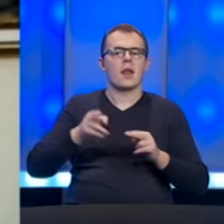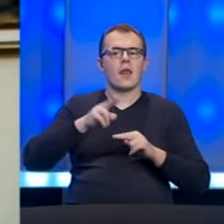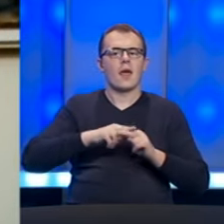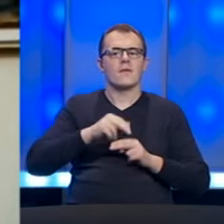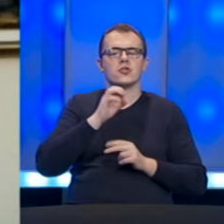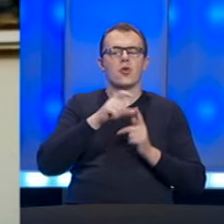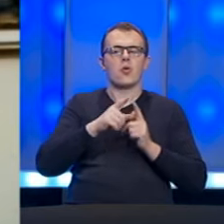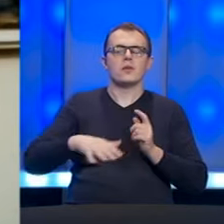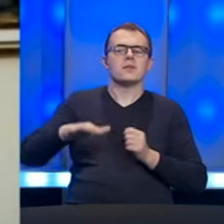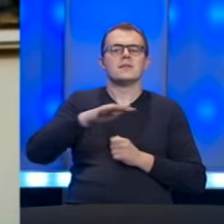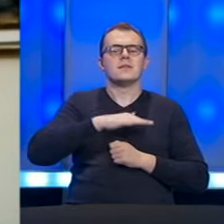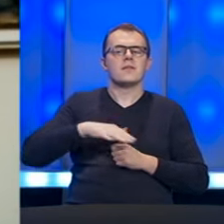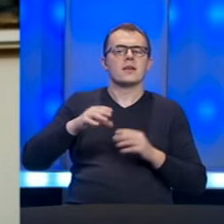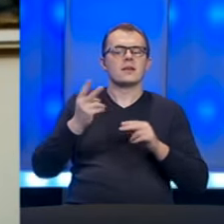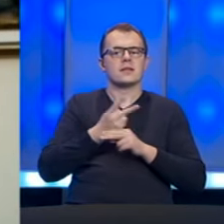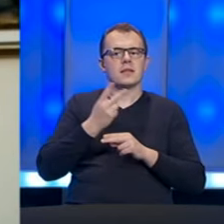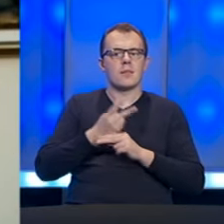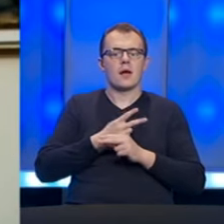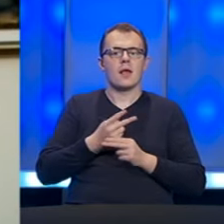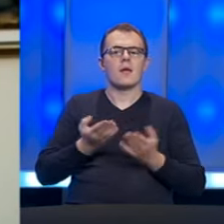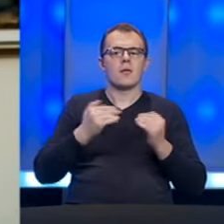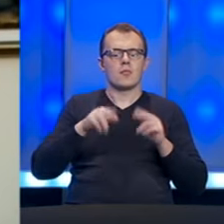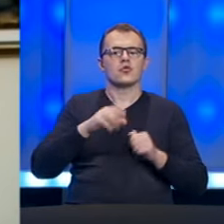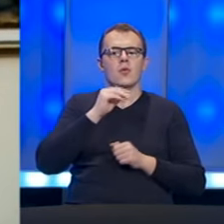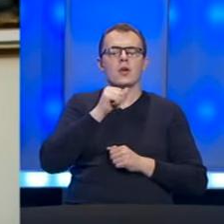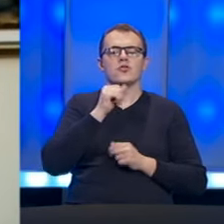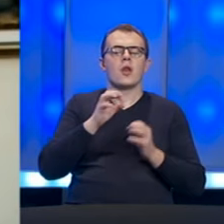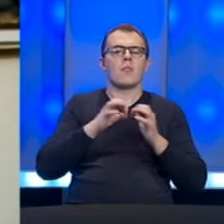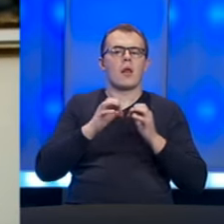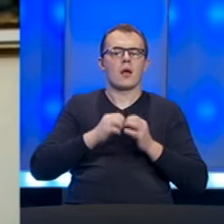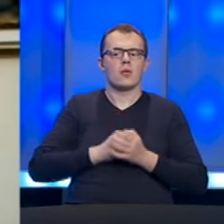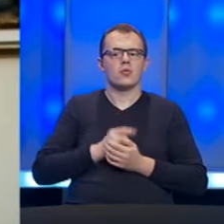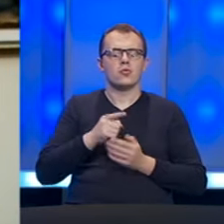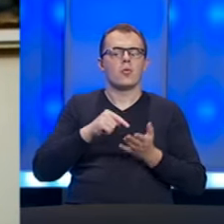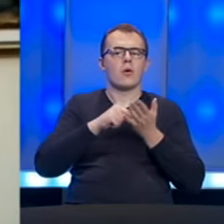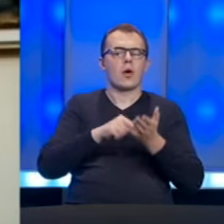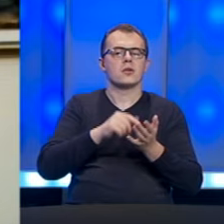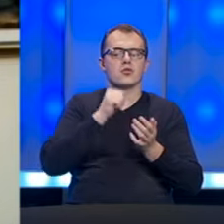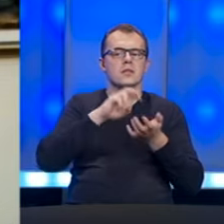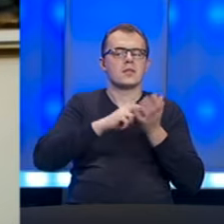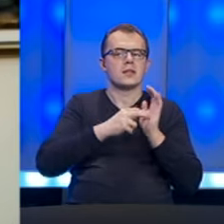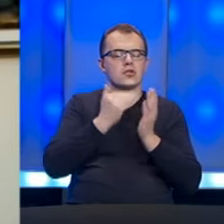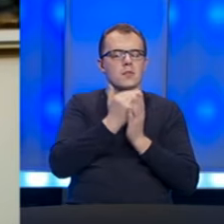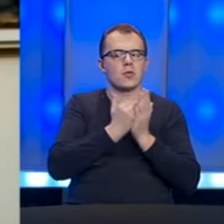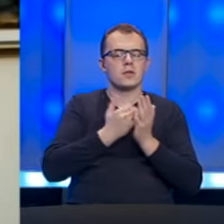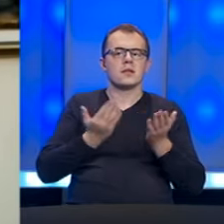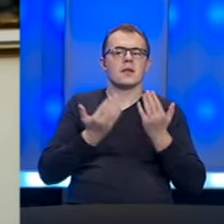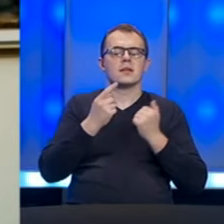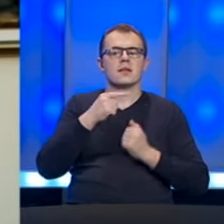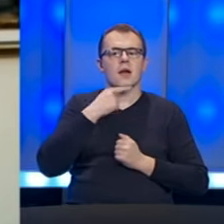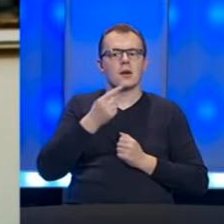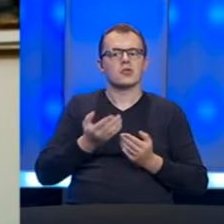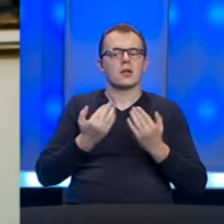od svih zemalja, pa možemo reći i na Balkanu. To pokazuju i statistički podaci gdje se kaže